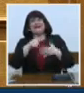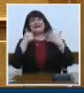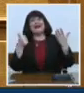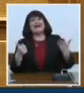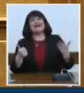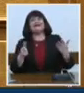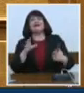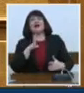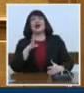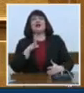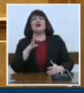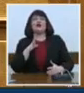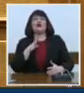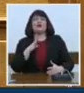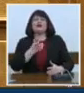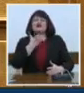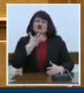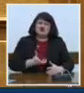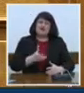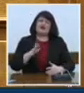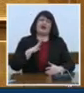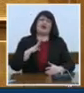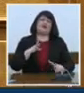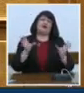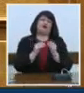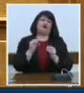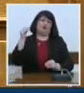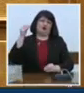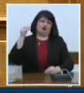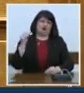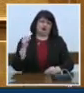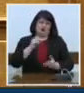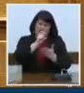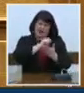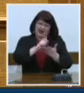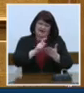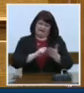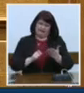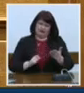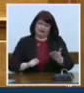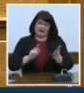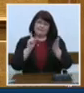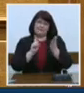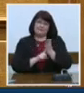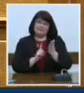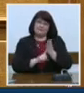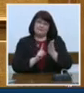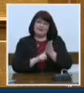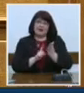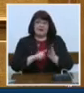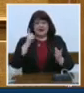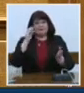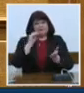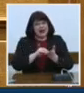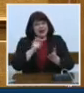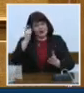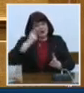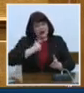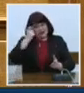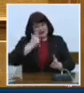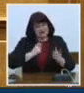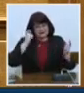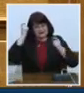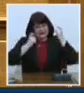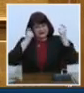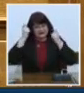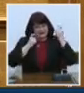κατά τεκμήριο πολύ σοβαροί άνθρωποι του πολιτισμού. Πρέπει να γίνουν αφορμές αναστοχασμού και όχι αιτίες